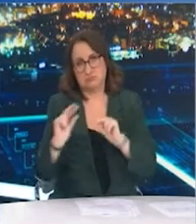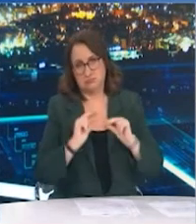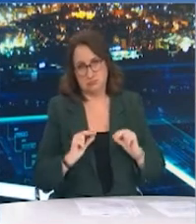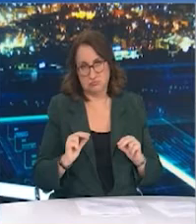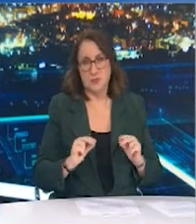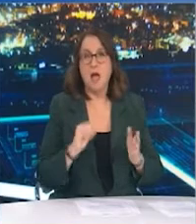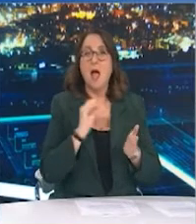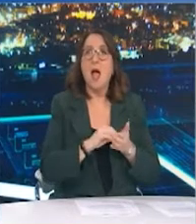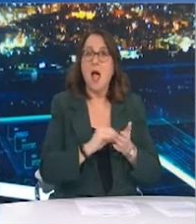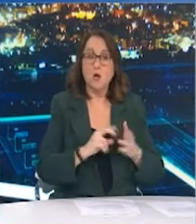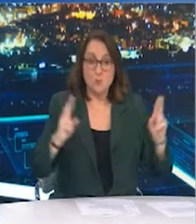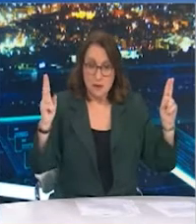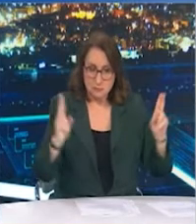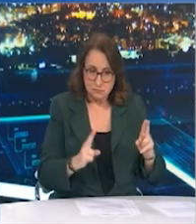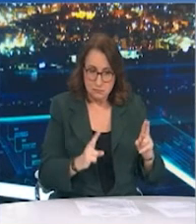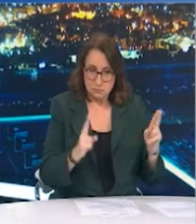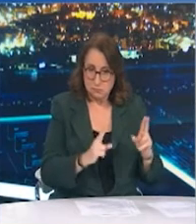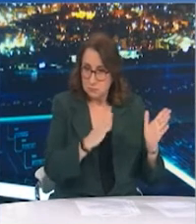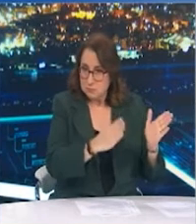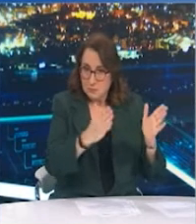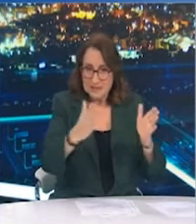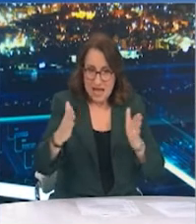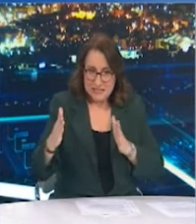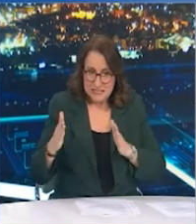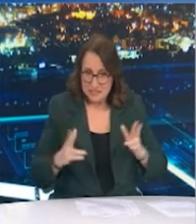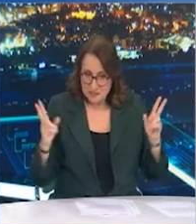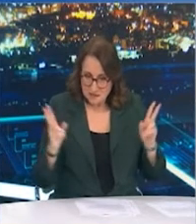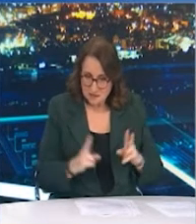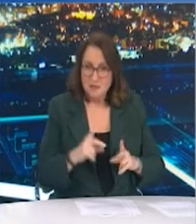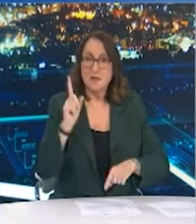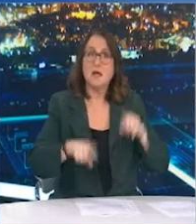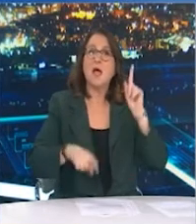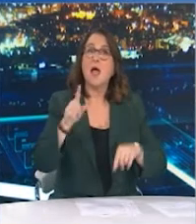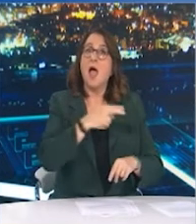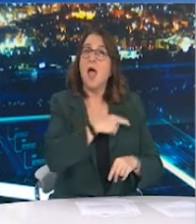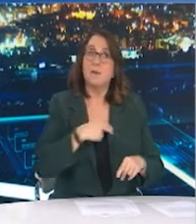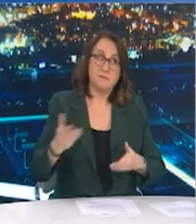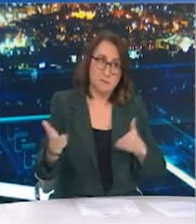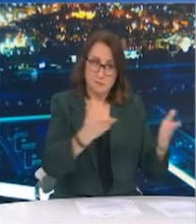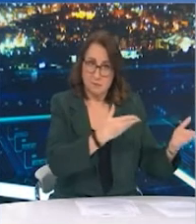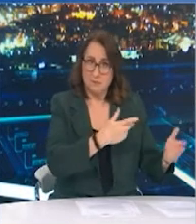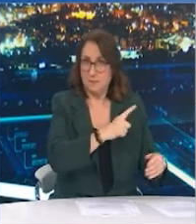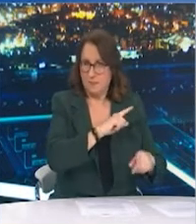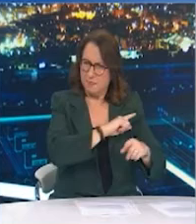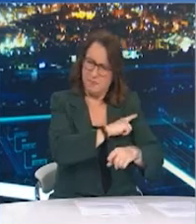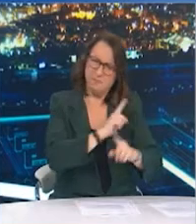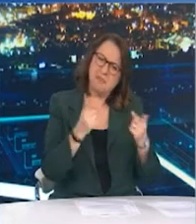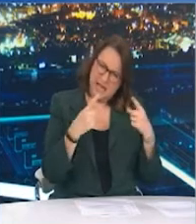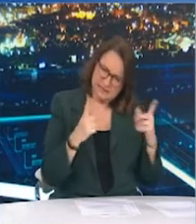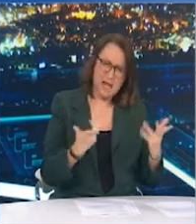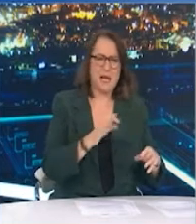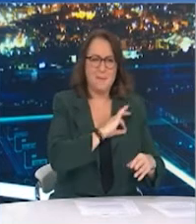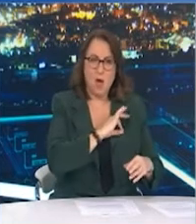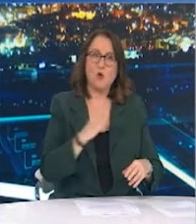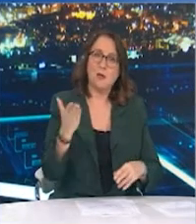υπάρχουν. Επιπλέον, όσοι εκπαιδευτικοί επιθυμούν να επιβληθούν σε δωρεάν έλεγχο COVID-19, μπορούν να αιτηθούν δωρεάν εξέταση για τον κορονοϊό μέσω της